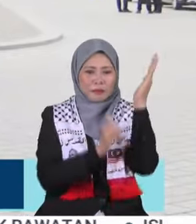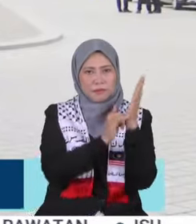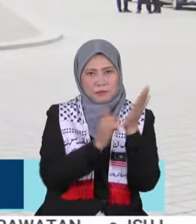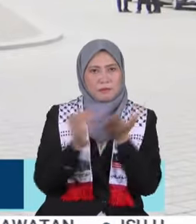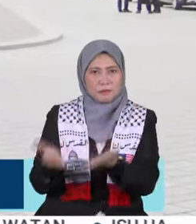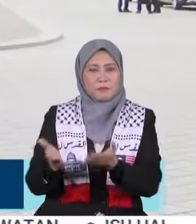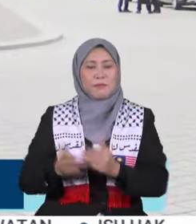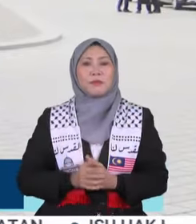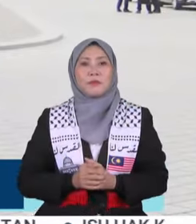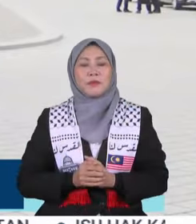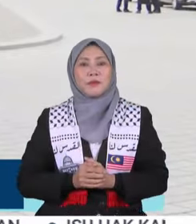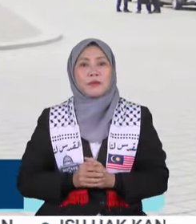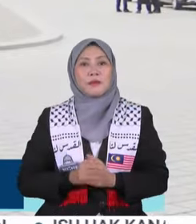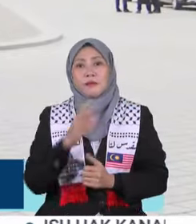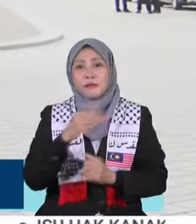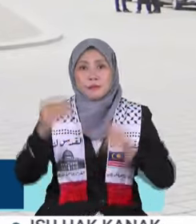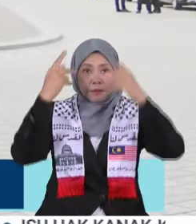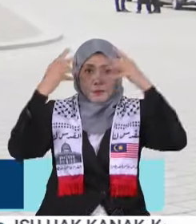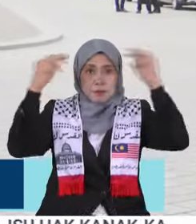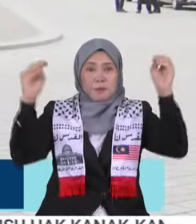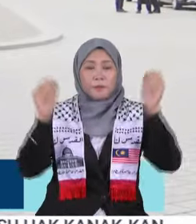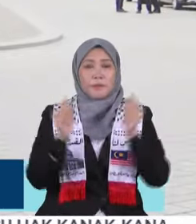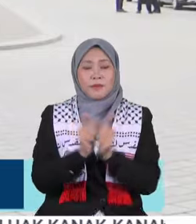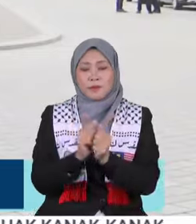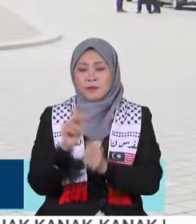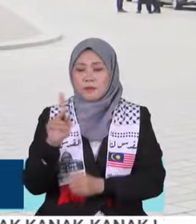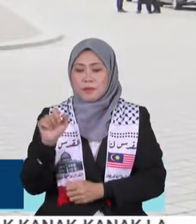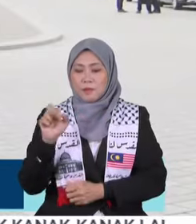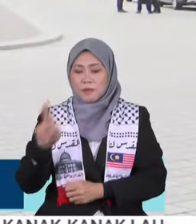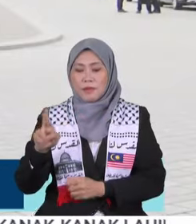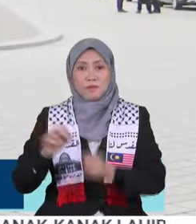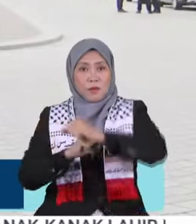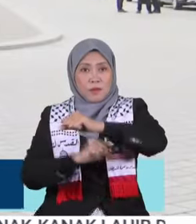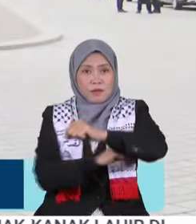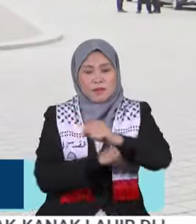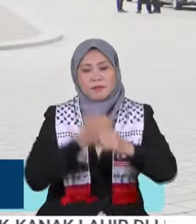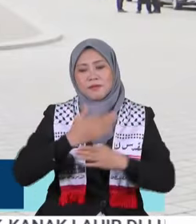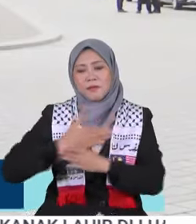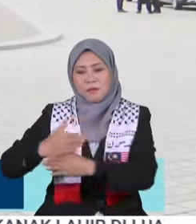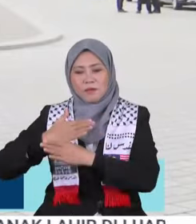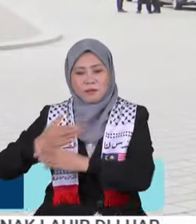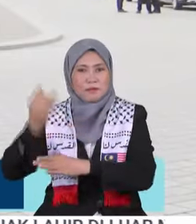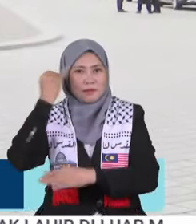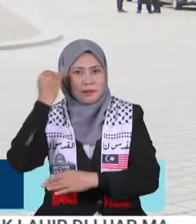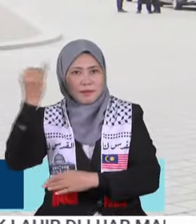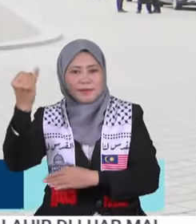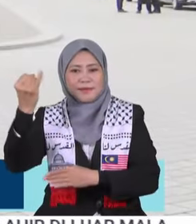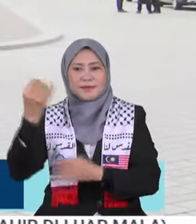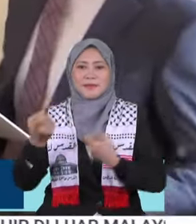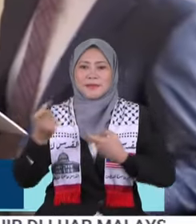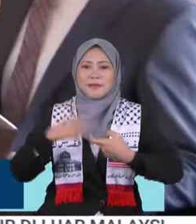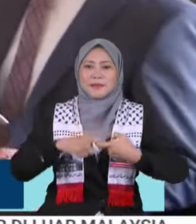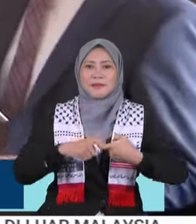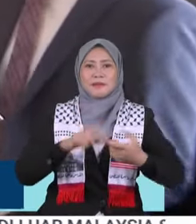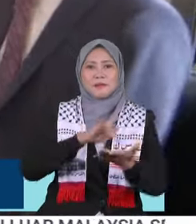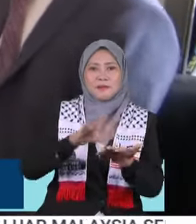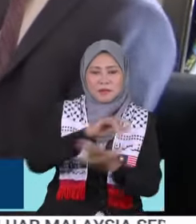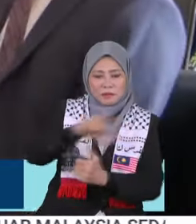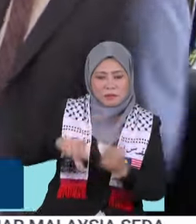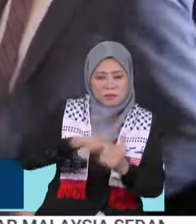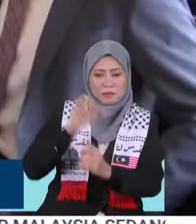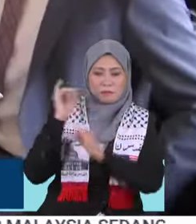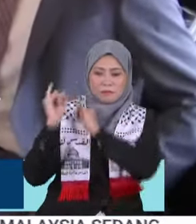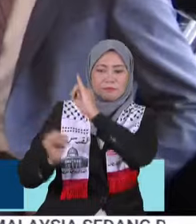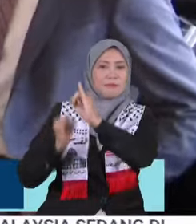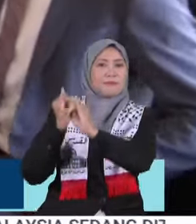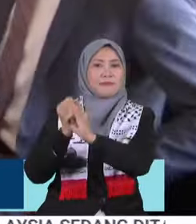tersebut. Dalam sesi itu, Perdana Menteri dan pihak Körber Foundation berkongsi pandangan berkenaan hubungan sosial dan